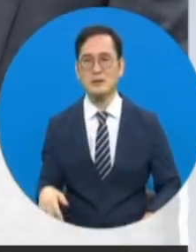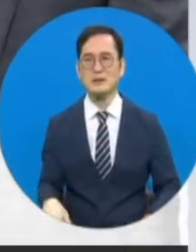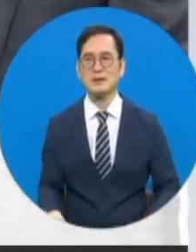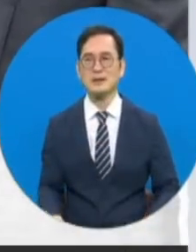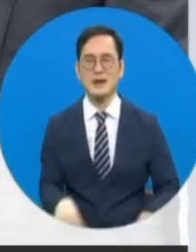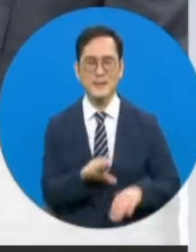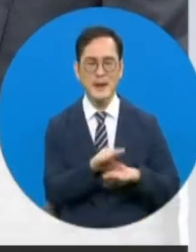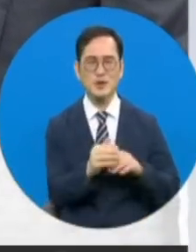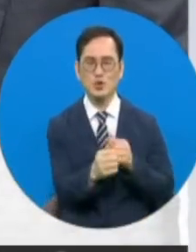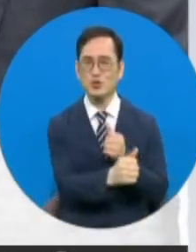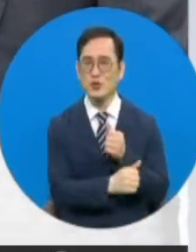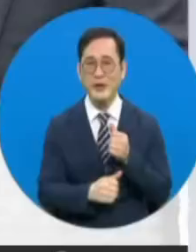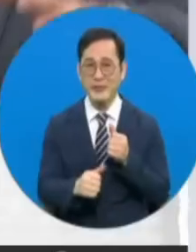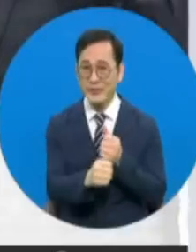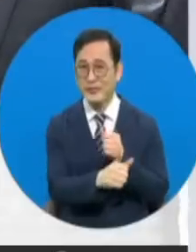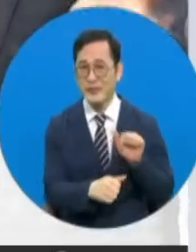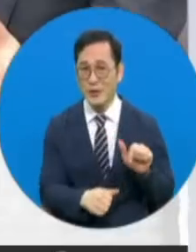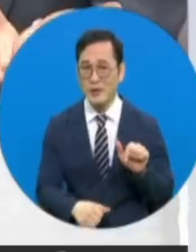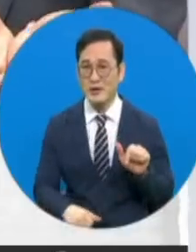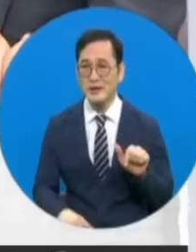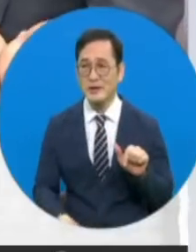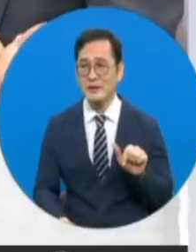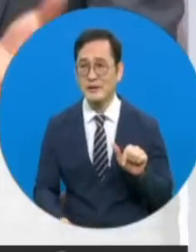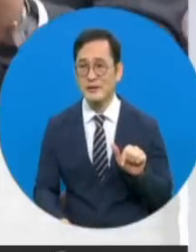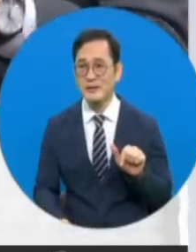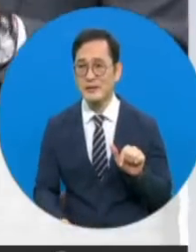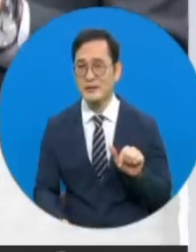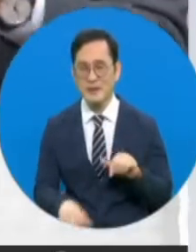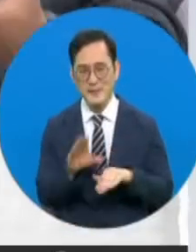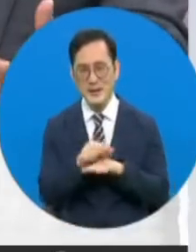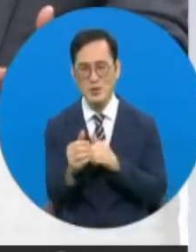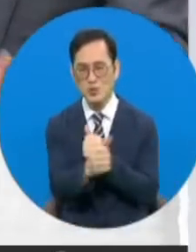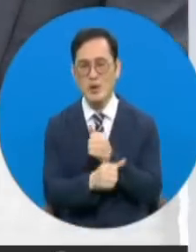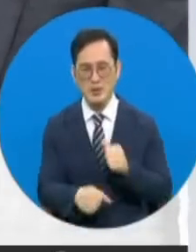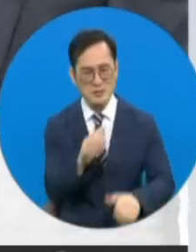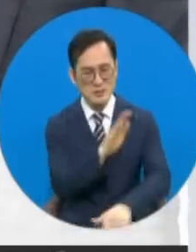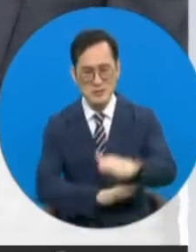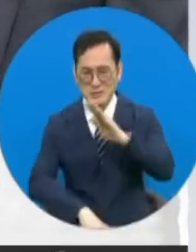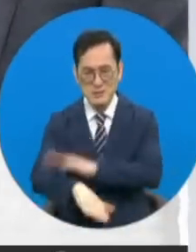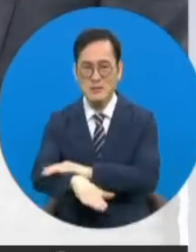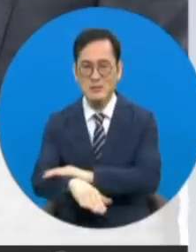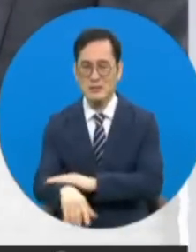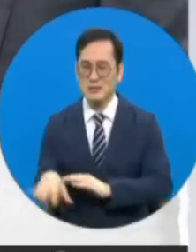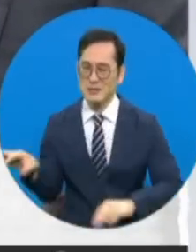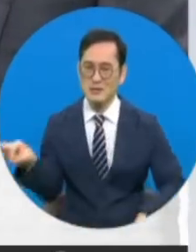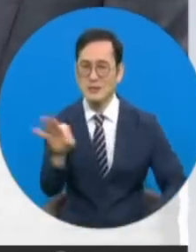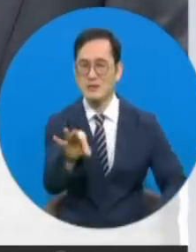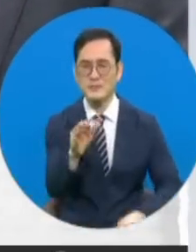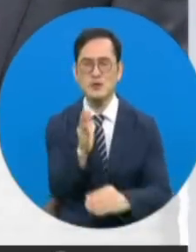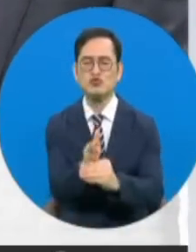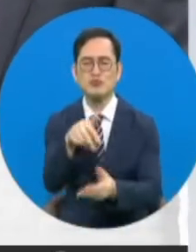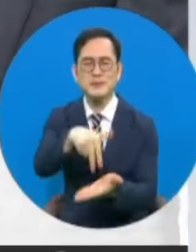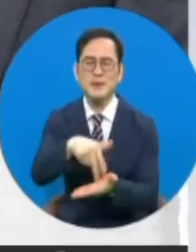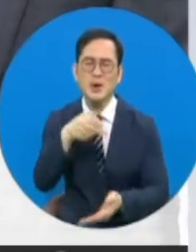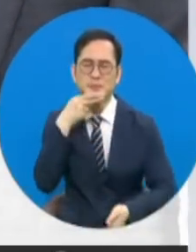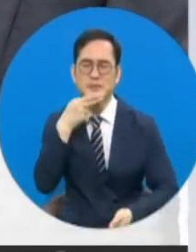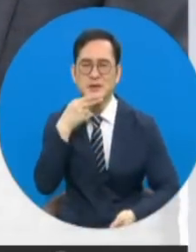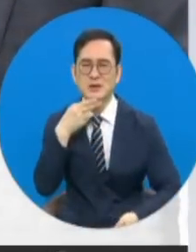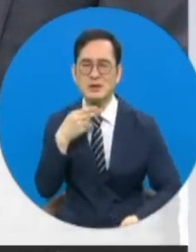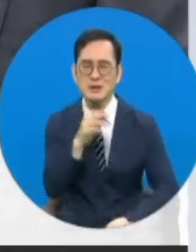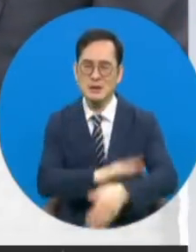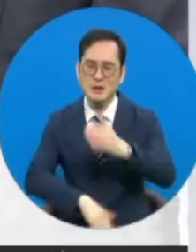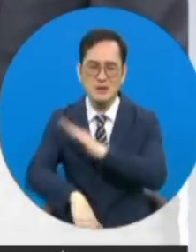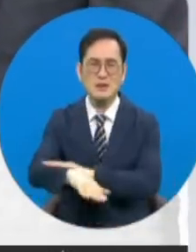중립적인 인사가 아니라 기면 방통위원도 마찬가지고 앞으로 정치권에서 보내는 사람들이 조금